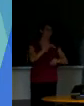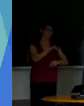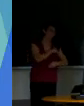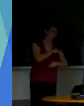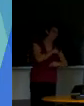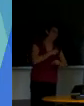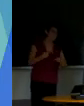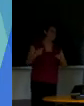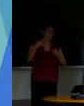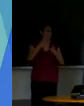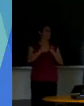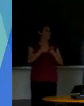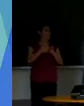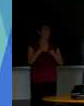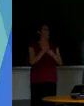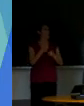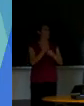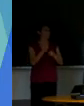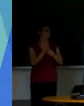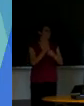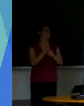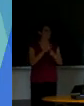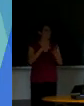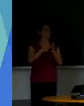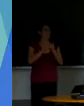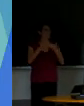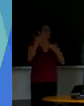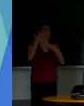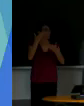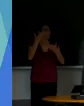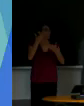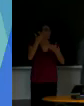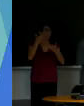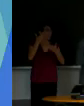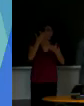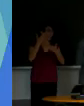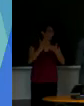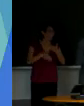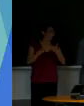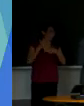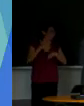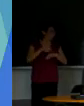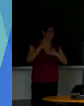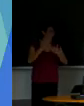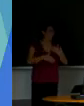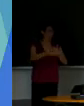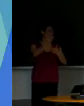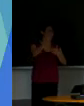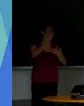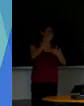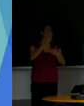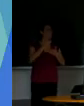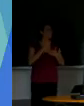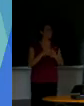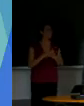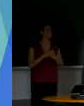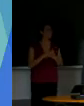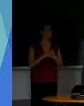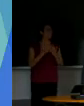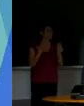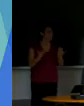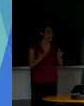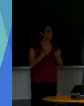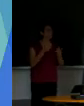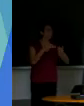di lavoratori a tempo indeterminato presso Enel. Terminato il percorso, diciamo, di studi a elettronica, lo studente